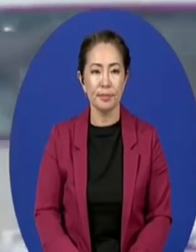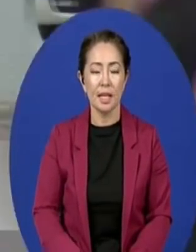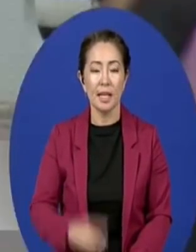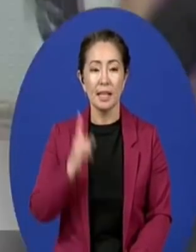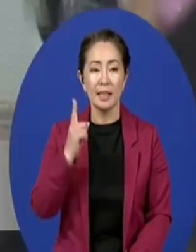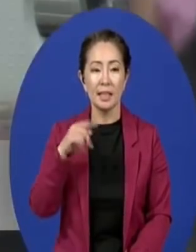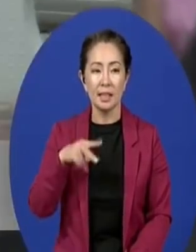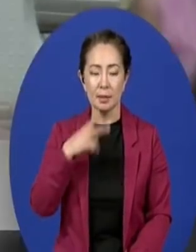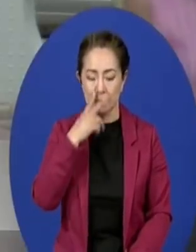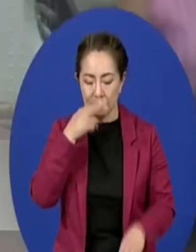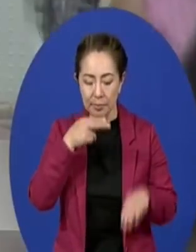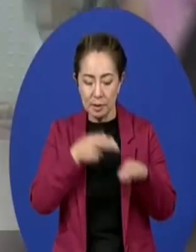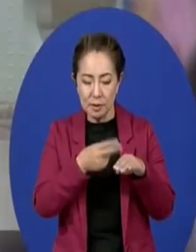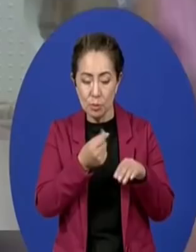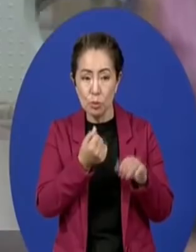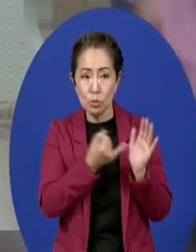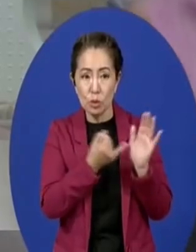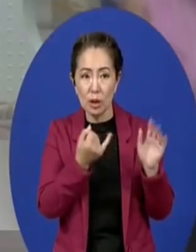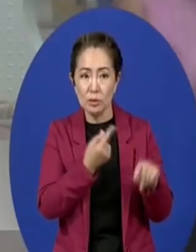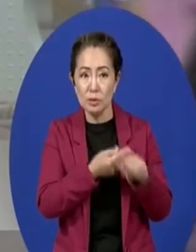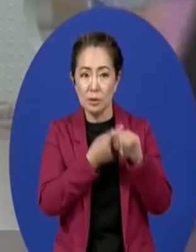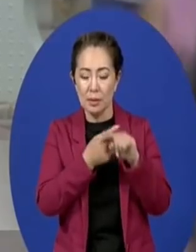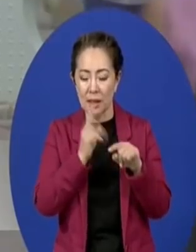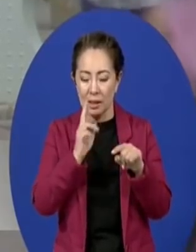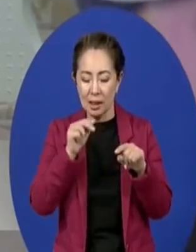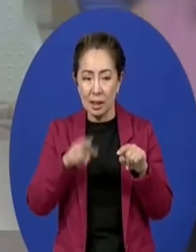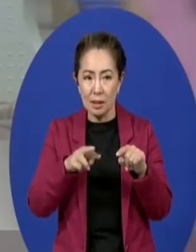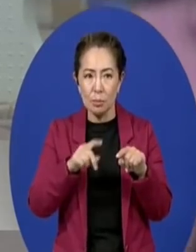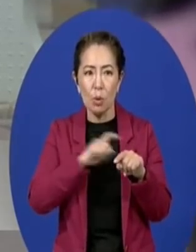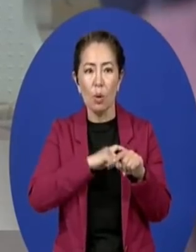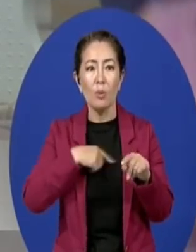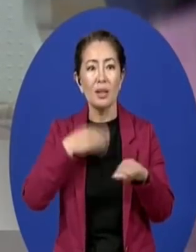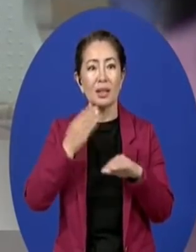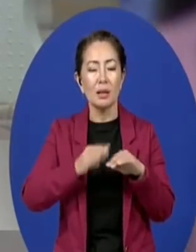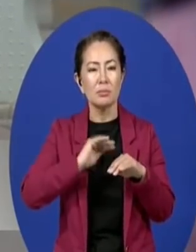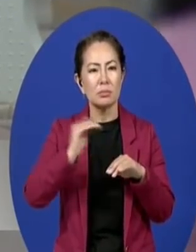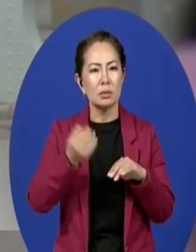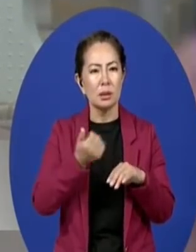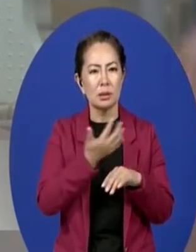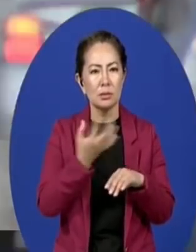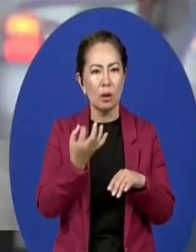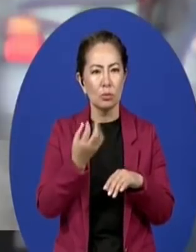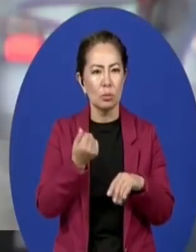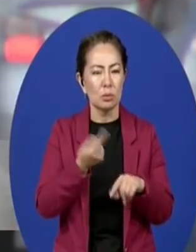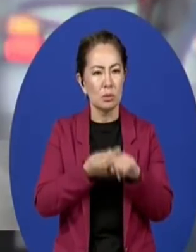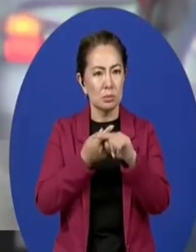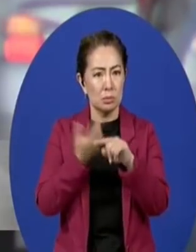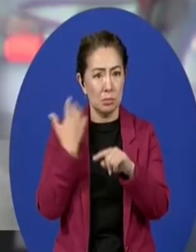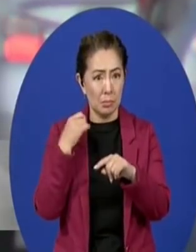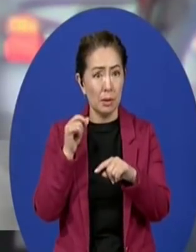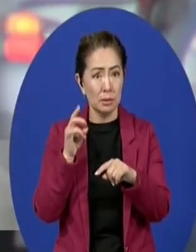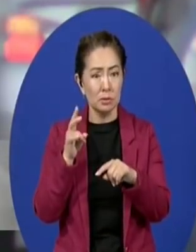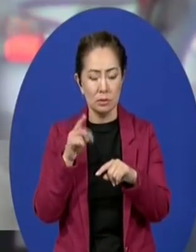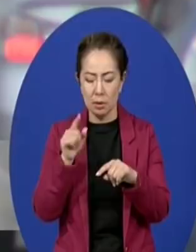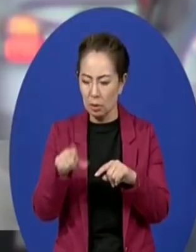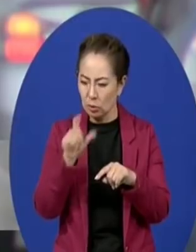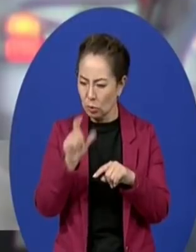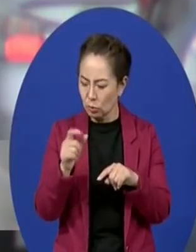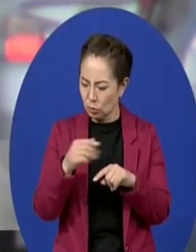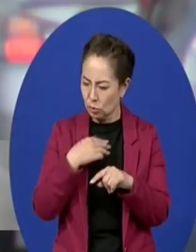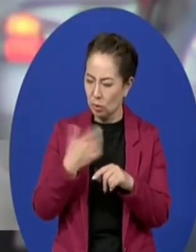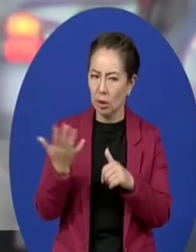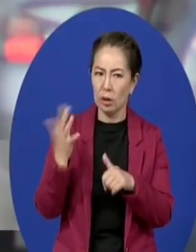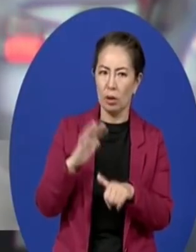1 литр шатхуун 600 төгрөгөөр нэмэгдэхэд километр тутамдаа хувийн таксичид 500 төгрөгөөр үнэ нэмсэн. Энэ нь хэрэглэгчдэд